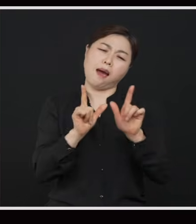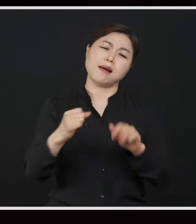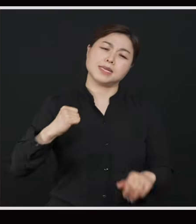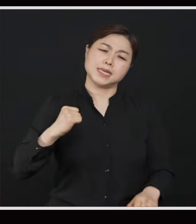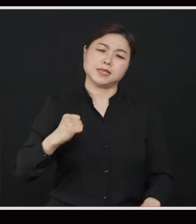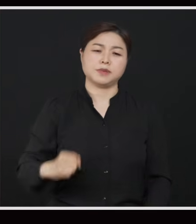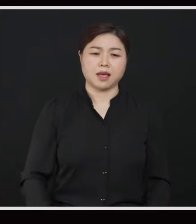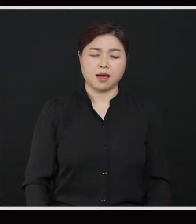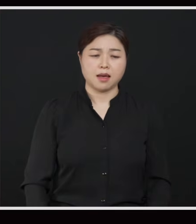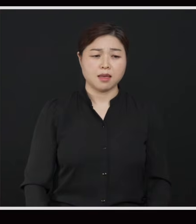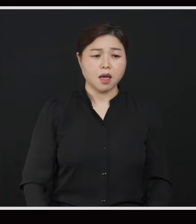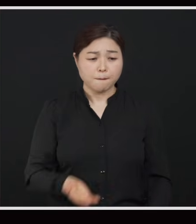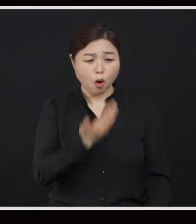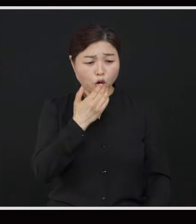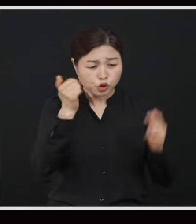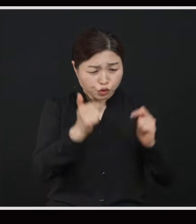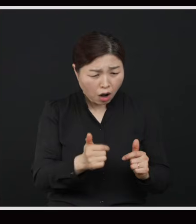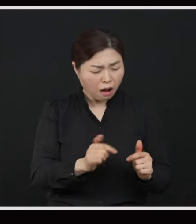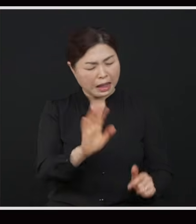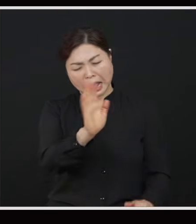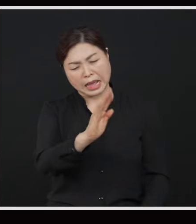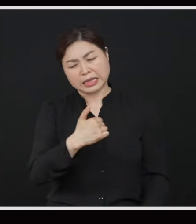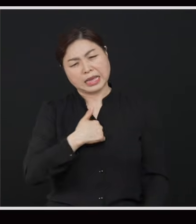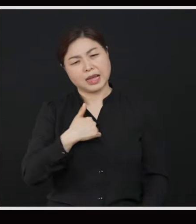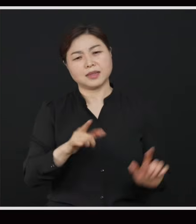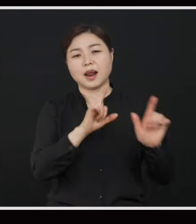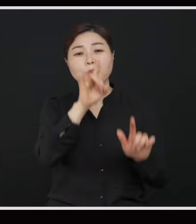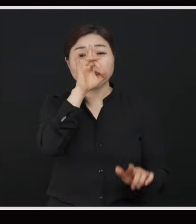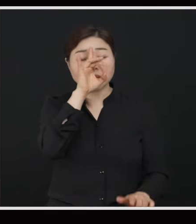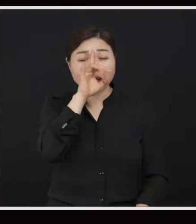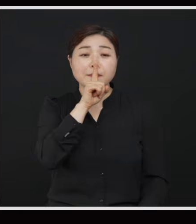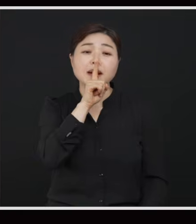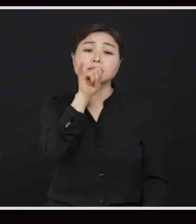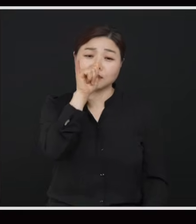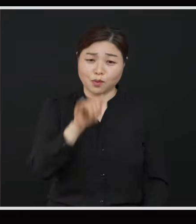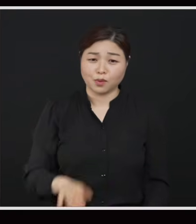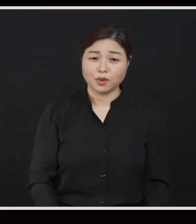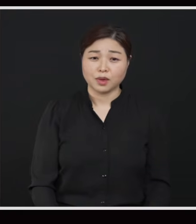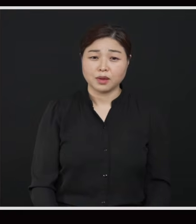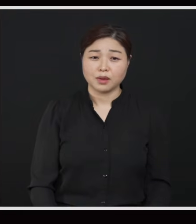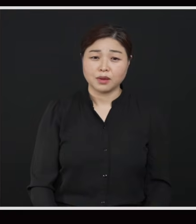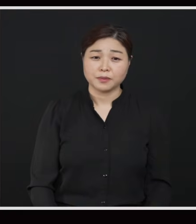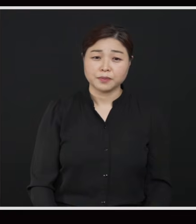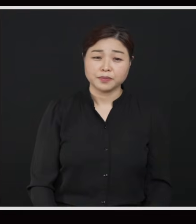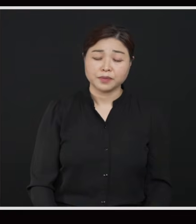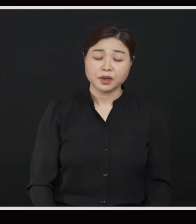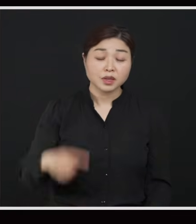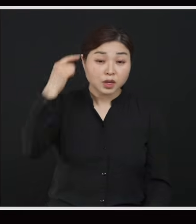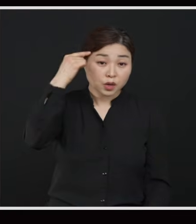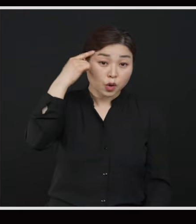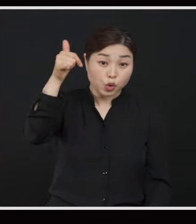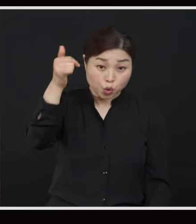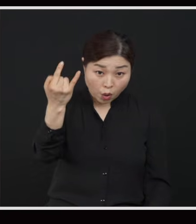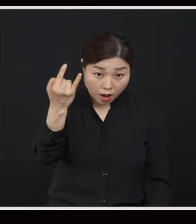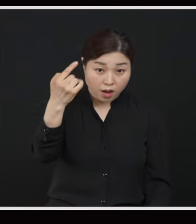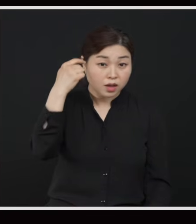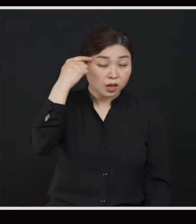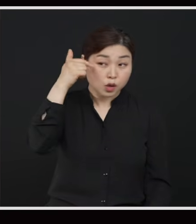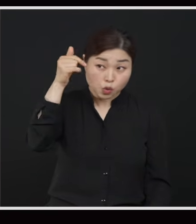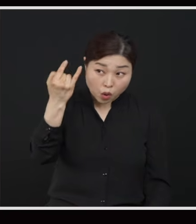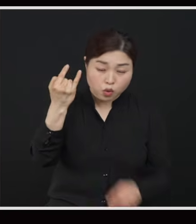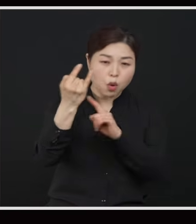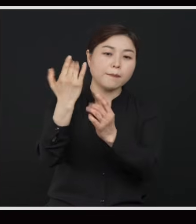거야. 뭐 난 그렇게 못 살아. 그런 얘기들을 많이 해요. 그게 왜 그런지 아세요?